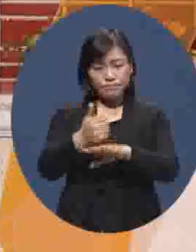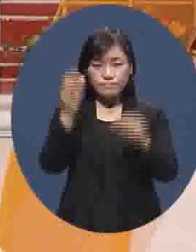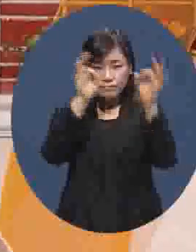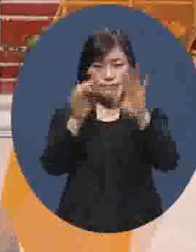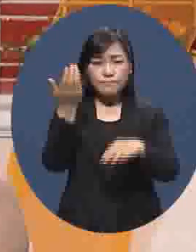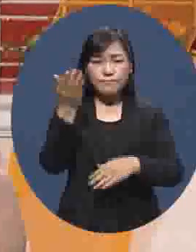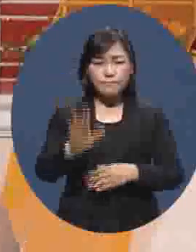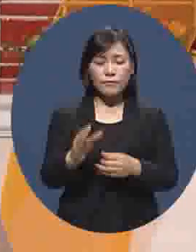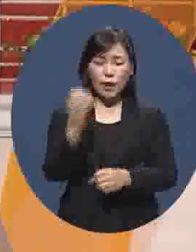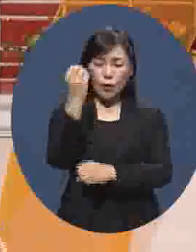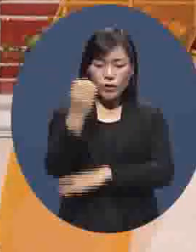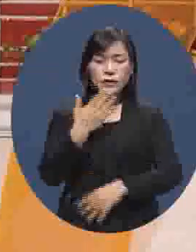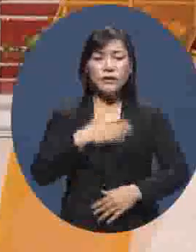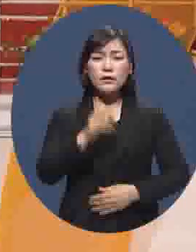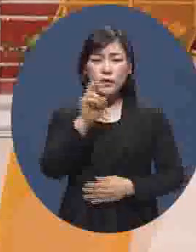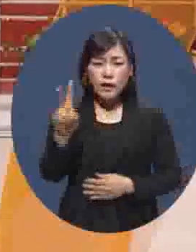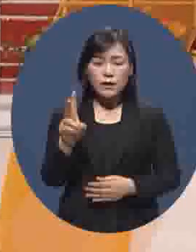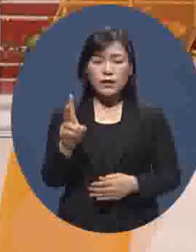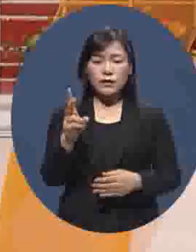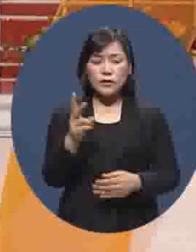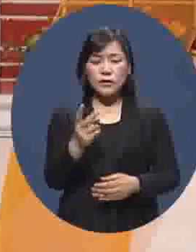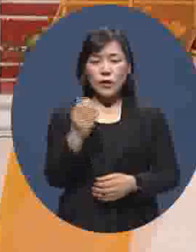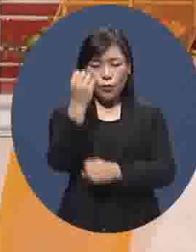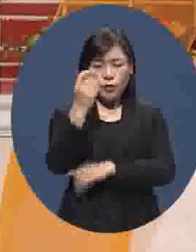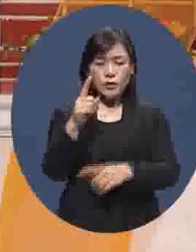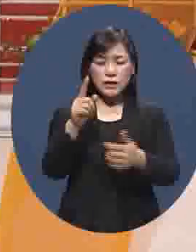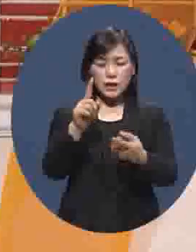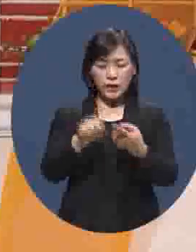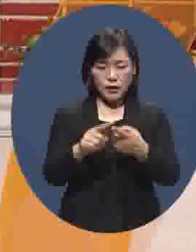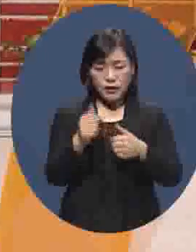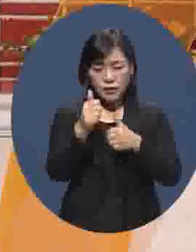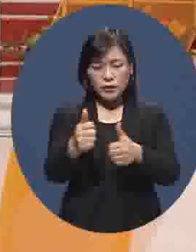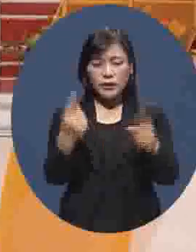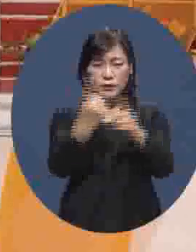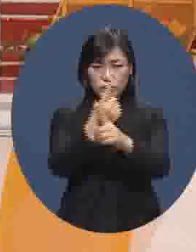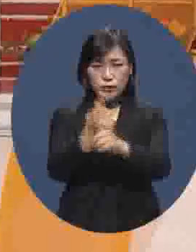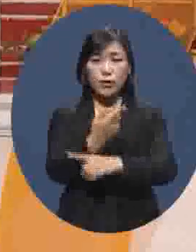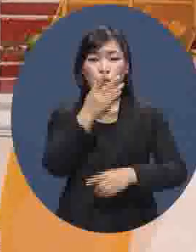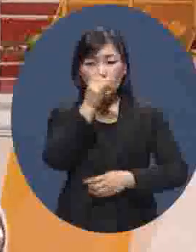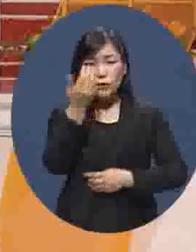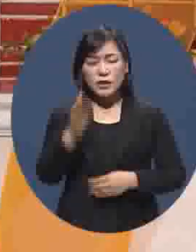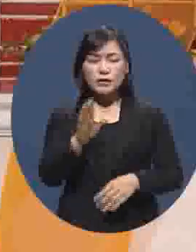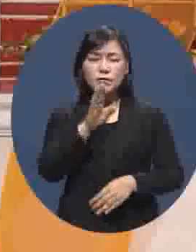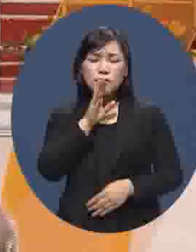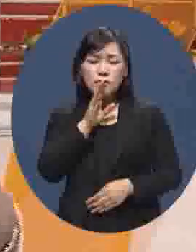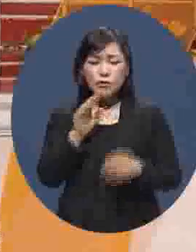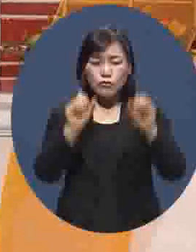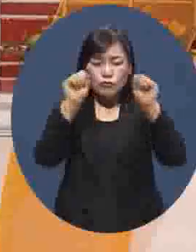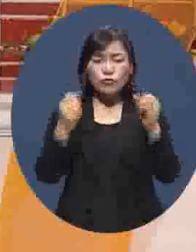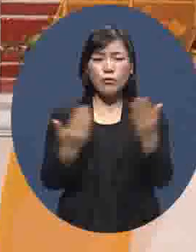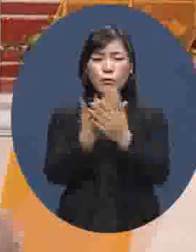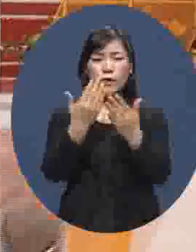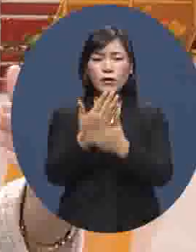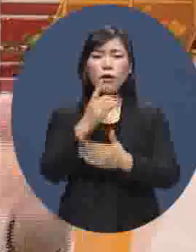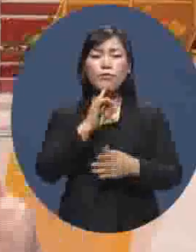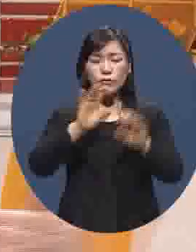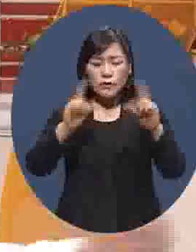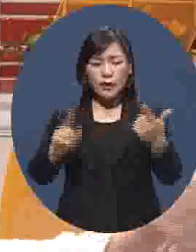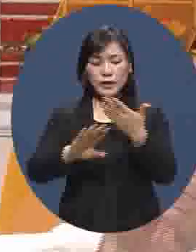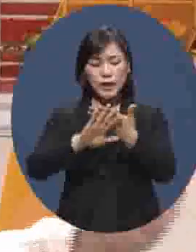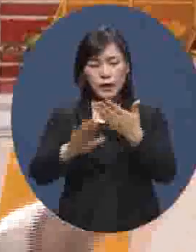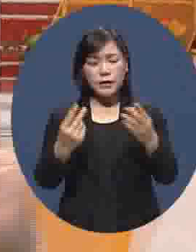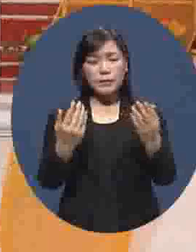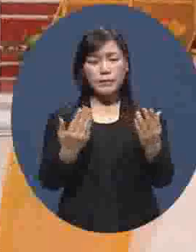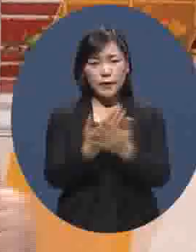그 원인을 이제 알아야 그 원인에 따른 치료가 들어가죠. 근데 실질적으로 운동 발달 지연뿐만 아니라 다른 이제